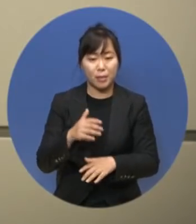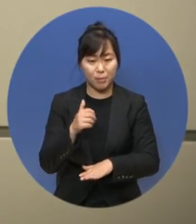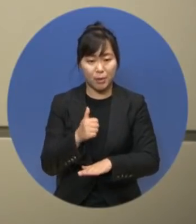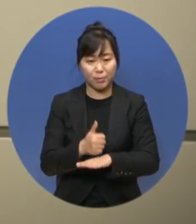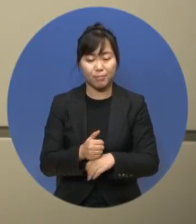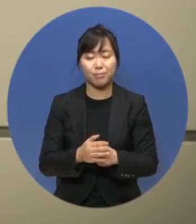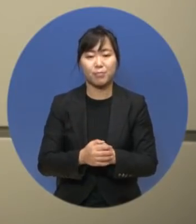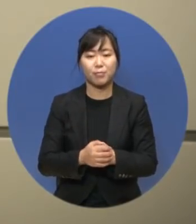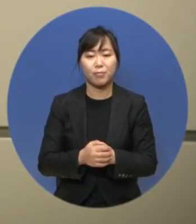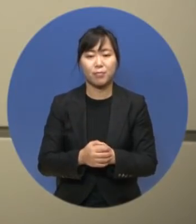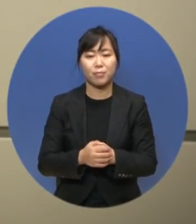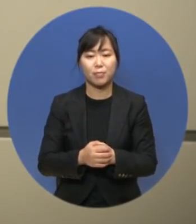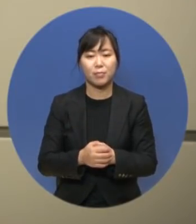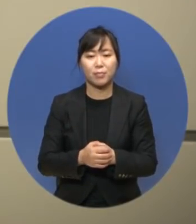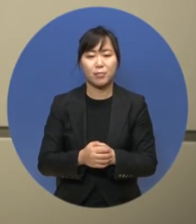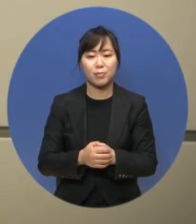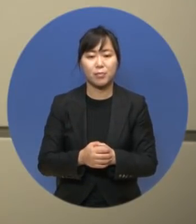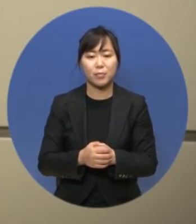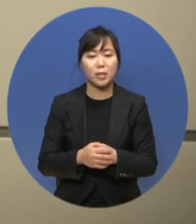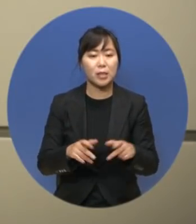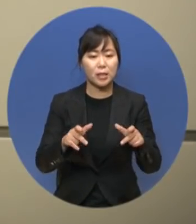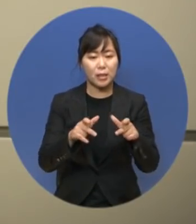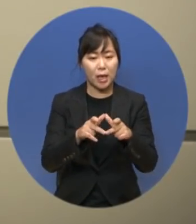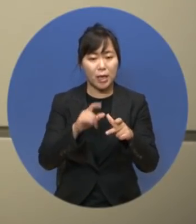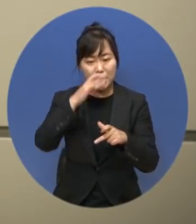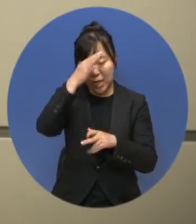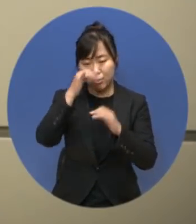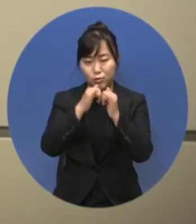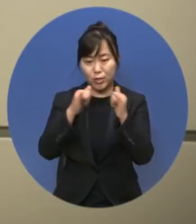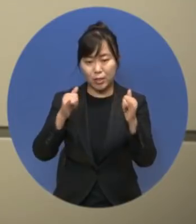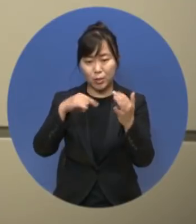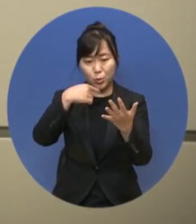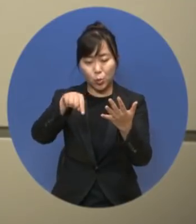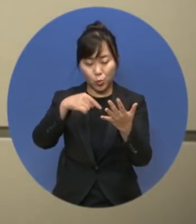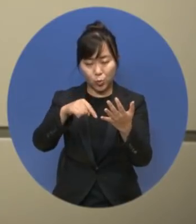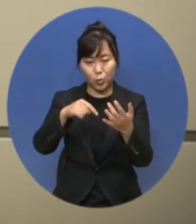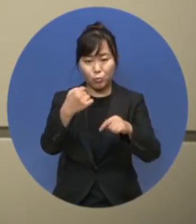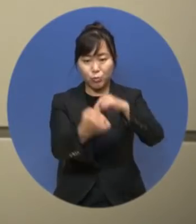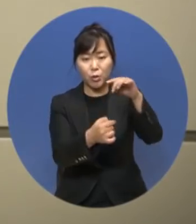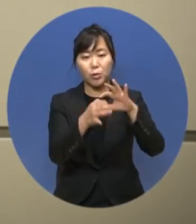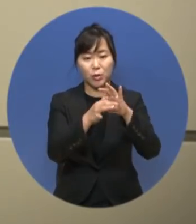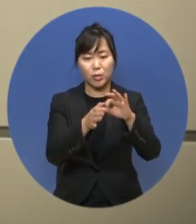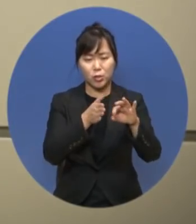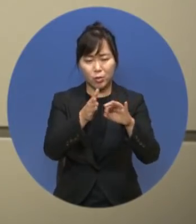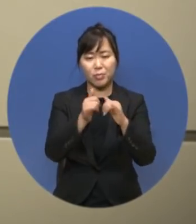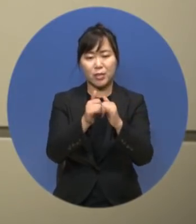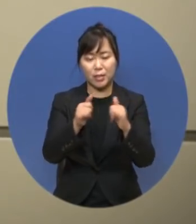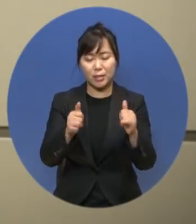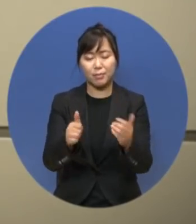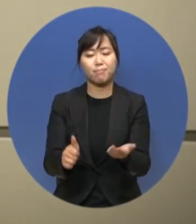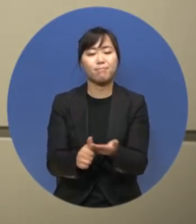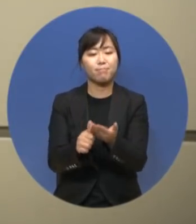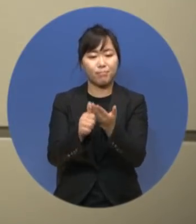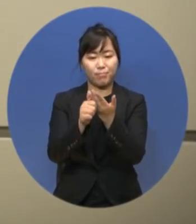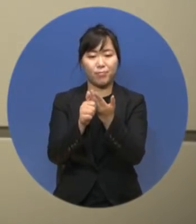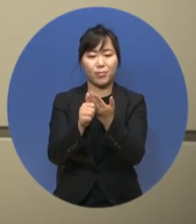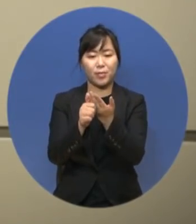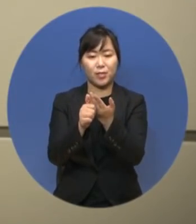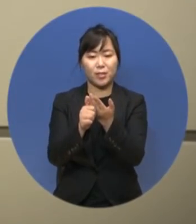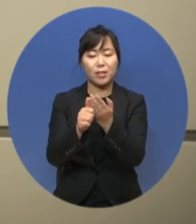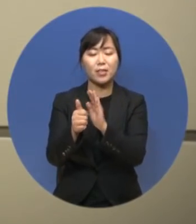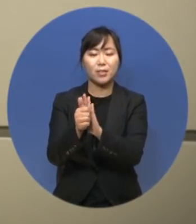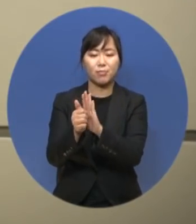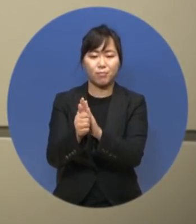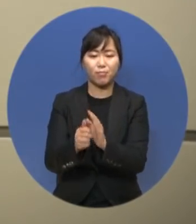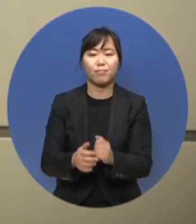마지막으로 이 장애예술인 아카데미 운영을 통해서 전문 인력 양성도 적극적으로